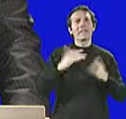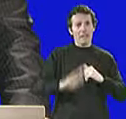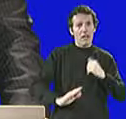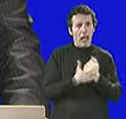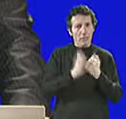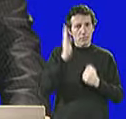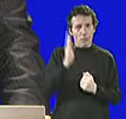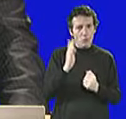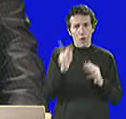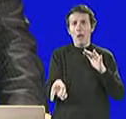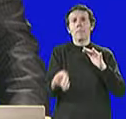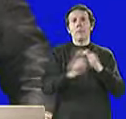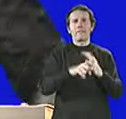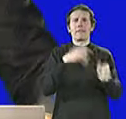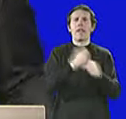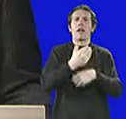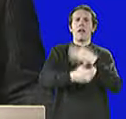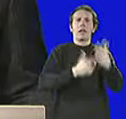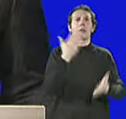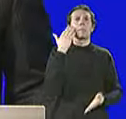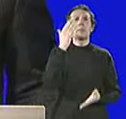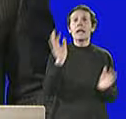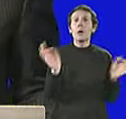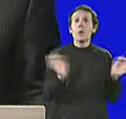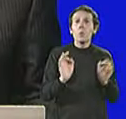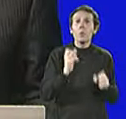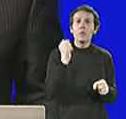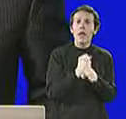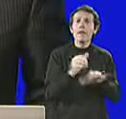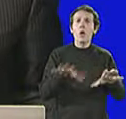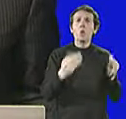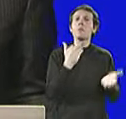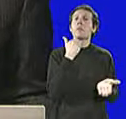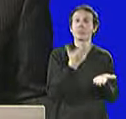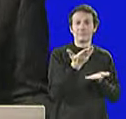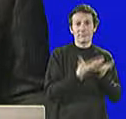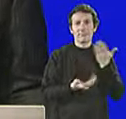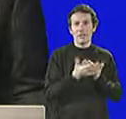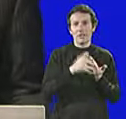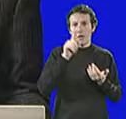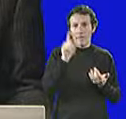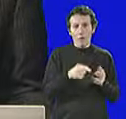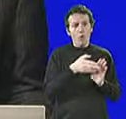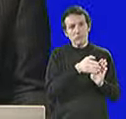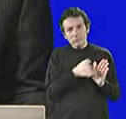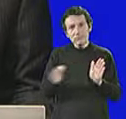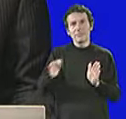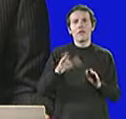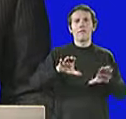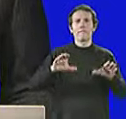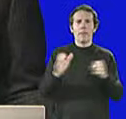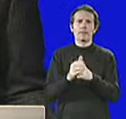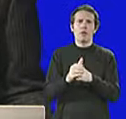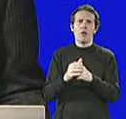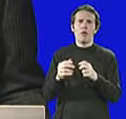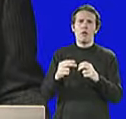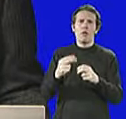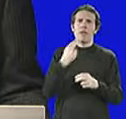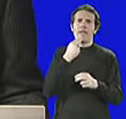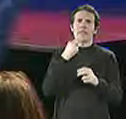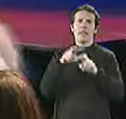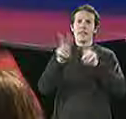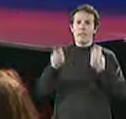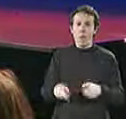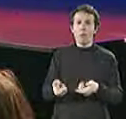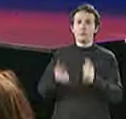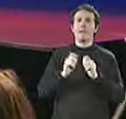sa place dans la société. Si on n'a aucune chance de retrouver un emploi, on doit prendre une formation qualifiante. Et à l'issue de